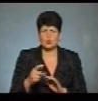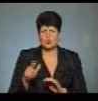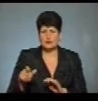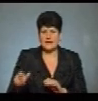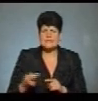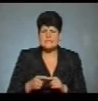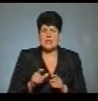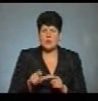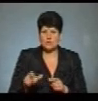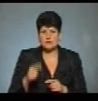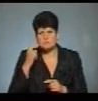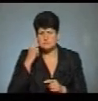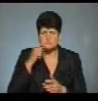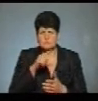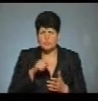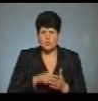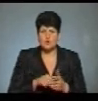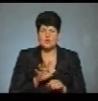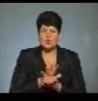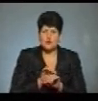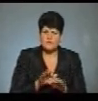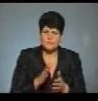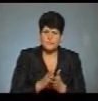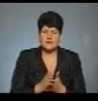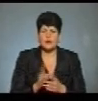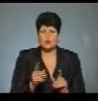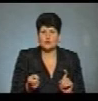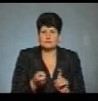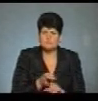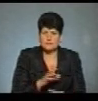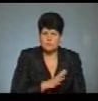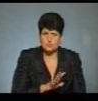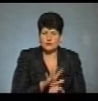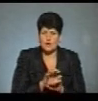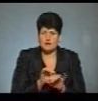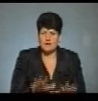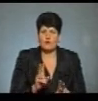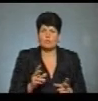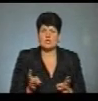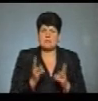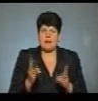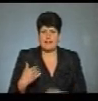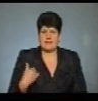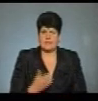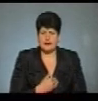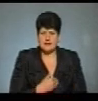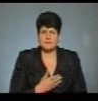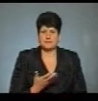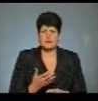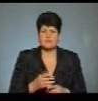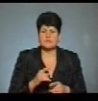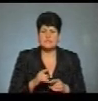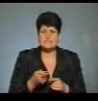яких підозрювали COVID-19, хто контактував із хворими на COVID-19, у кого було запалення легень. ПЛР-тести від